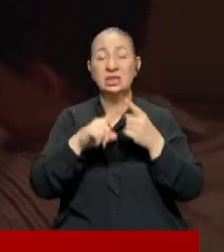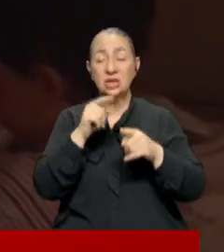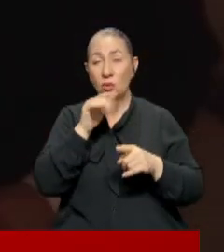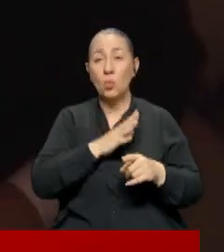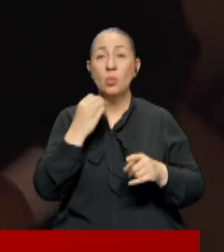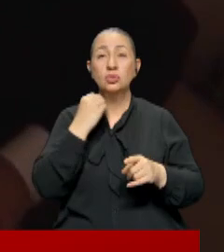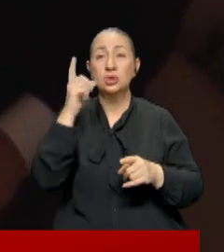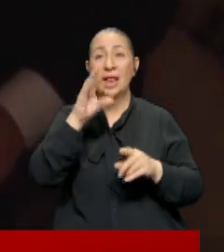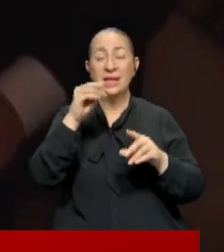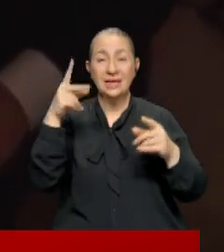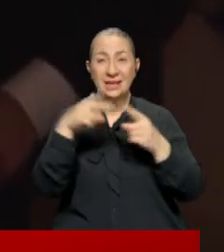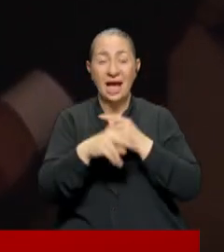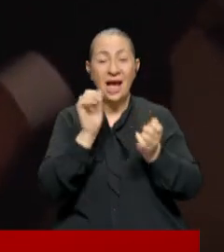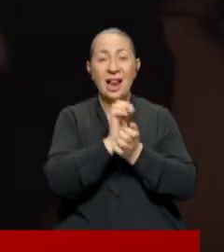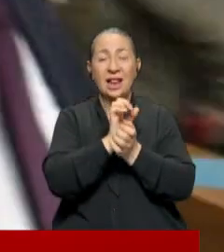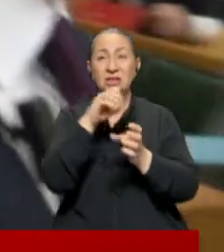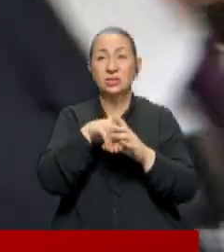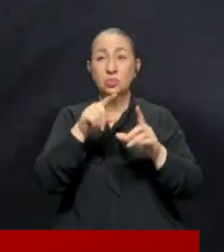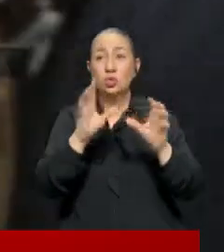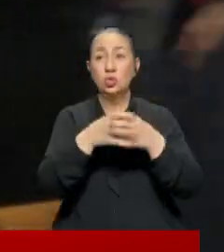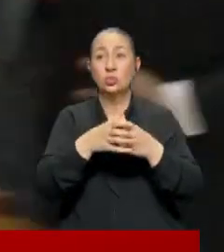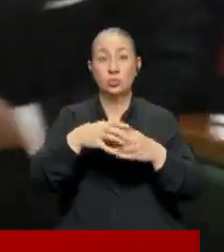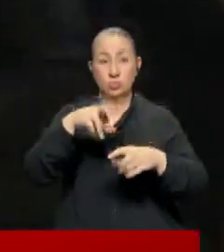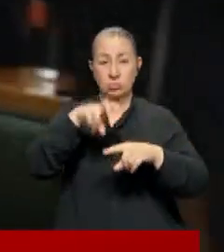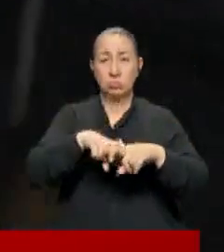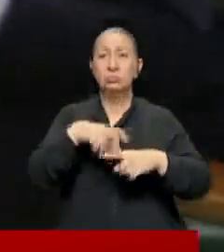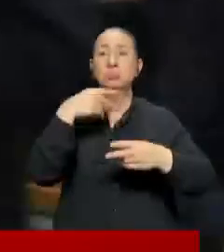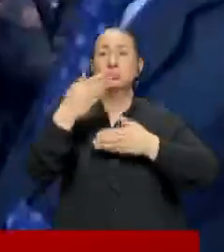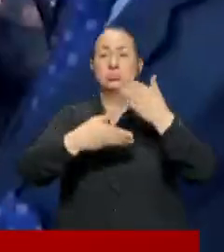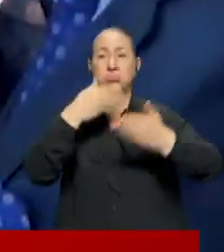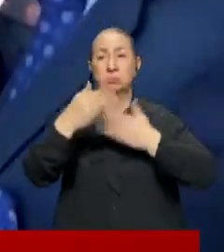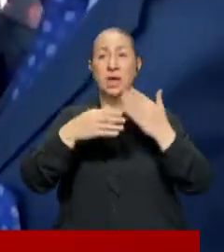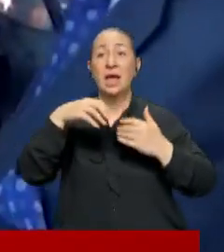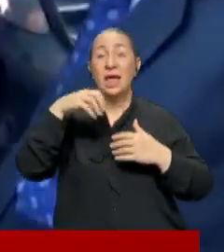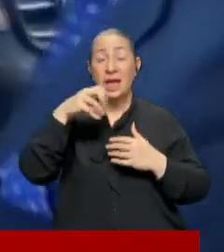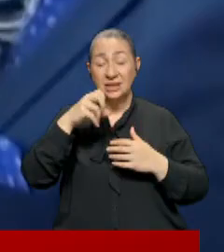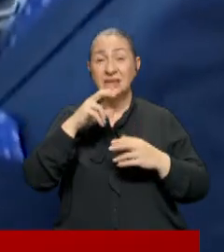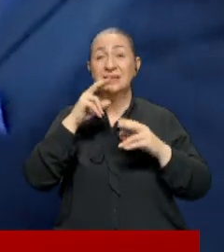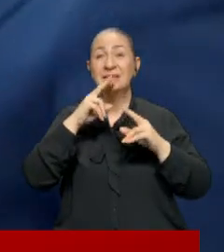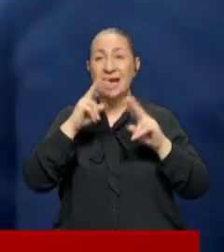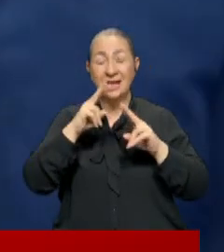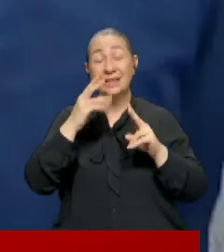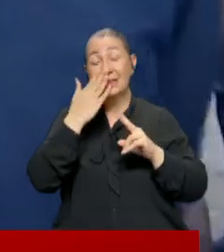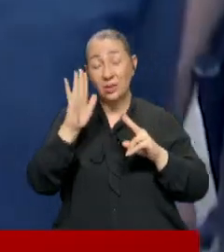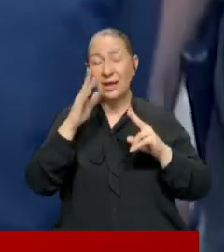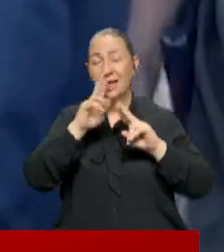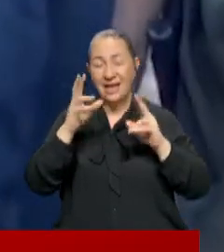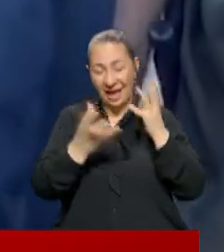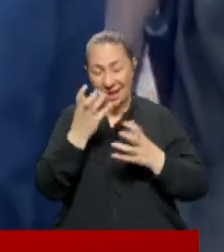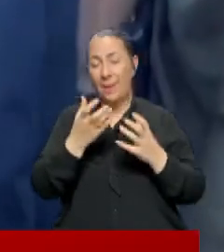borcu yüzünden elektriği kesilen aileler için bu kez grup kürsüsünden ses yükseltirken Enerji ve Tabii Kaynaklar Bakanı Fatih